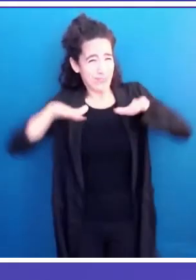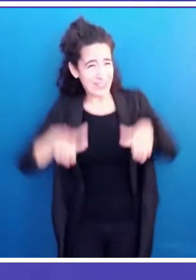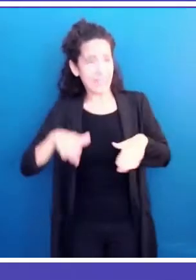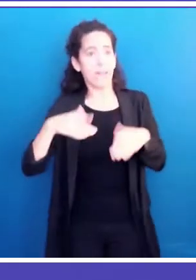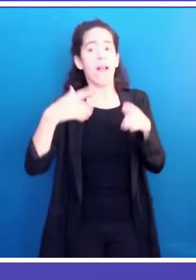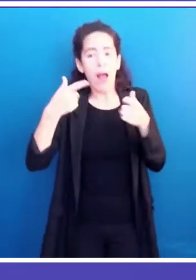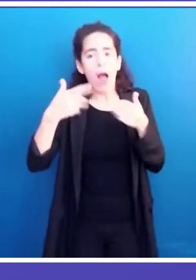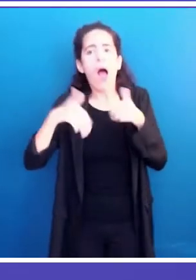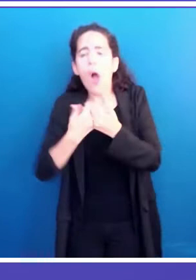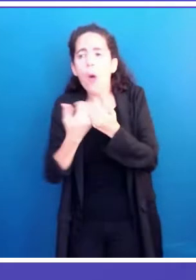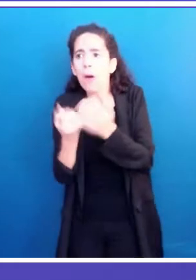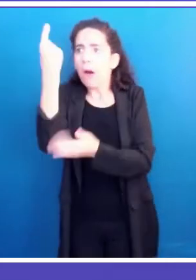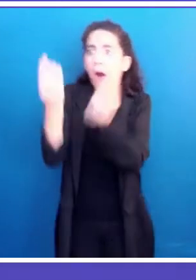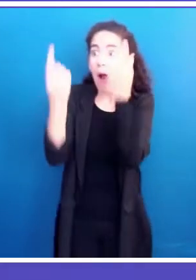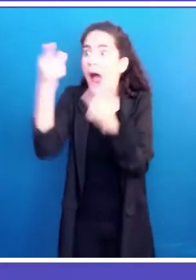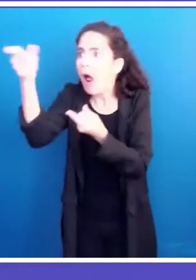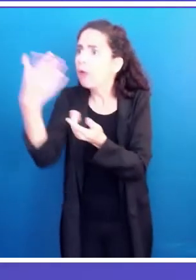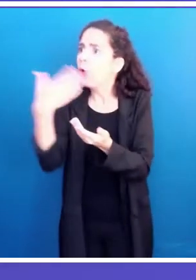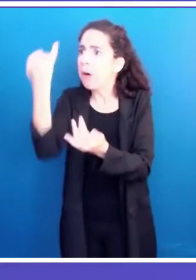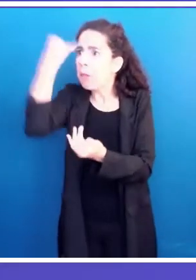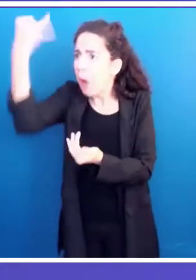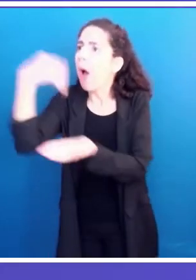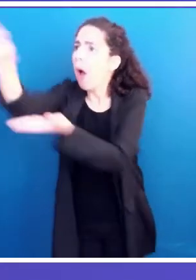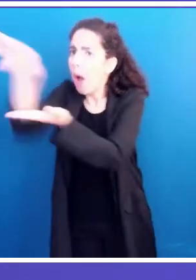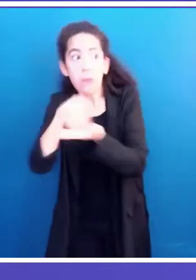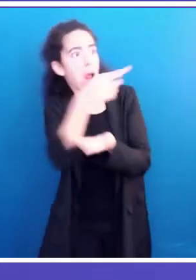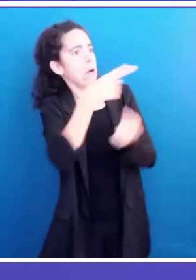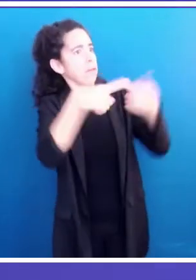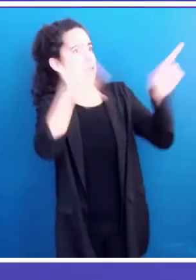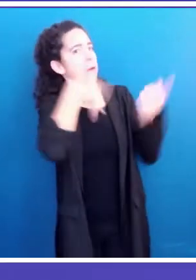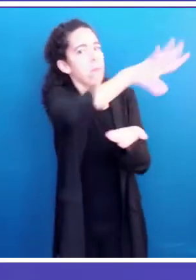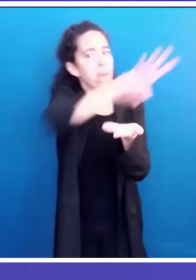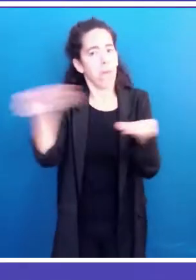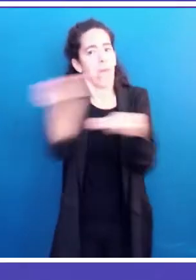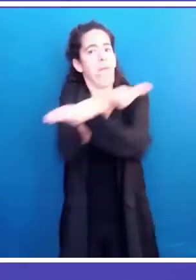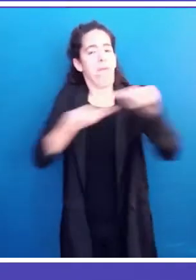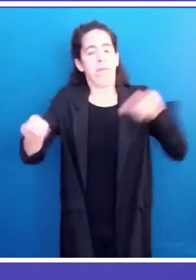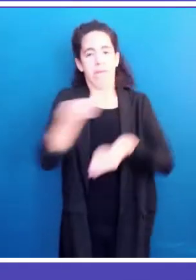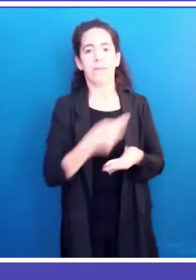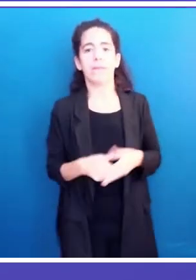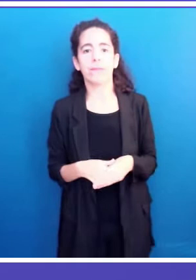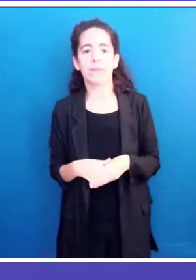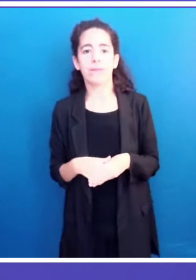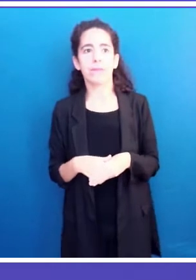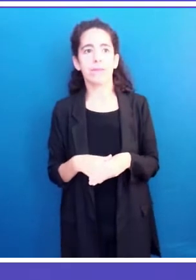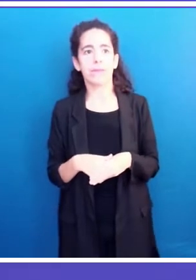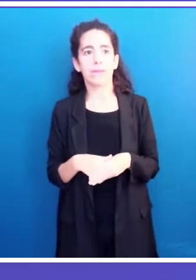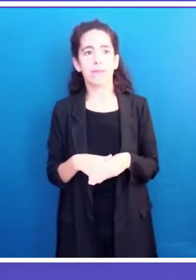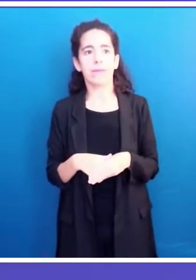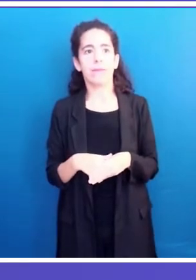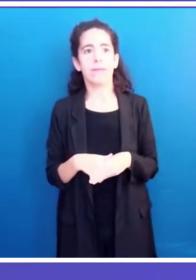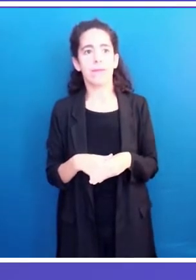الجائحة. اسمحوا لي أن أختتم كلامي بإعطائكم بعض العناوين العامة التي يمكن أن تسمح لنا بأن